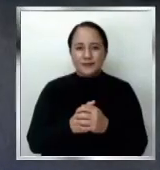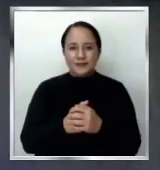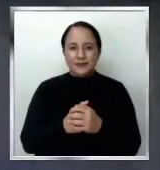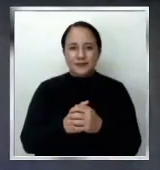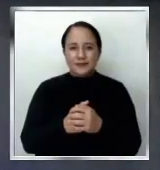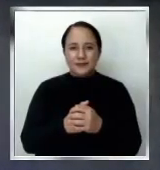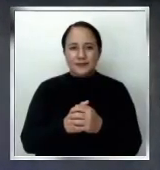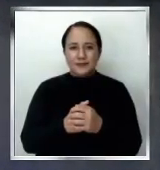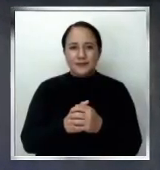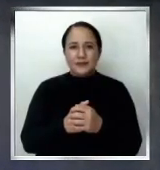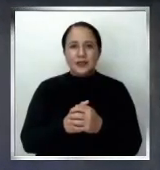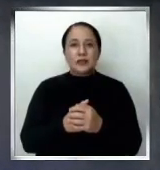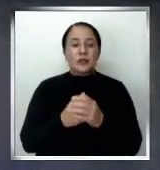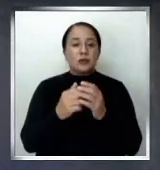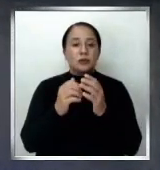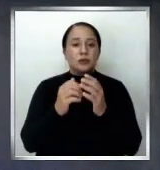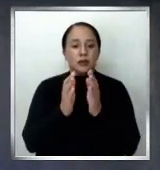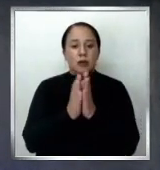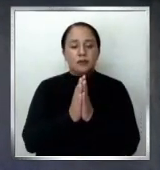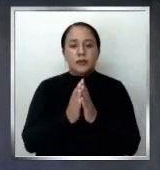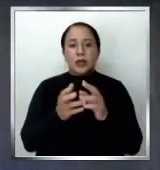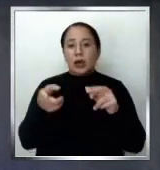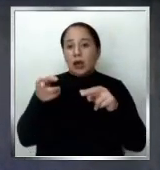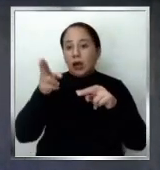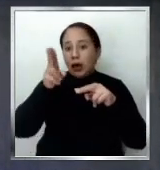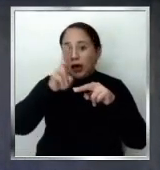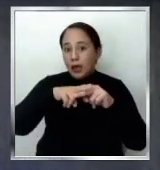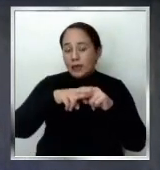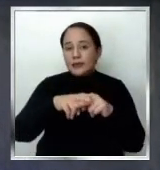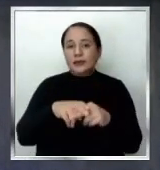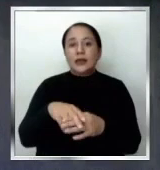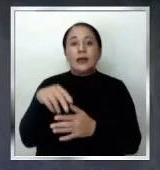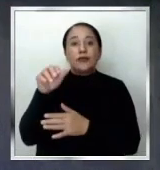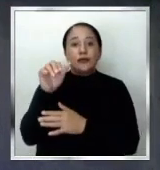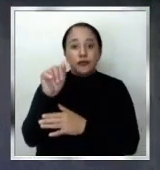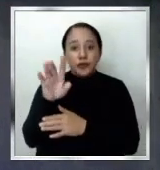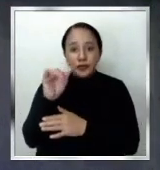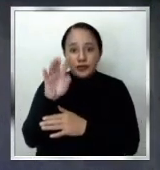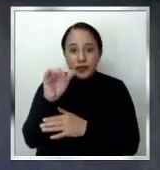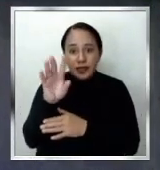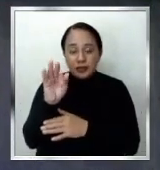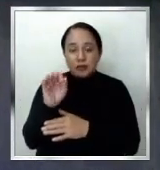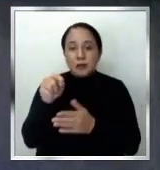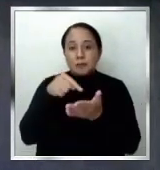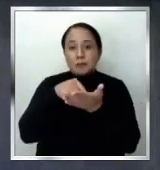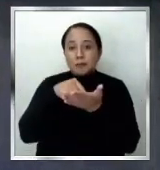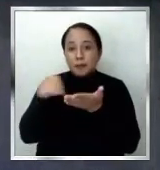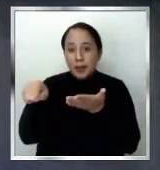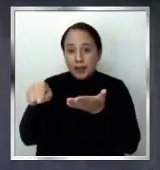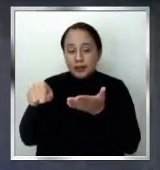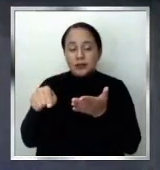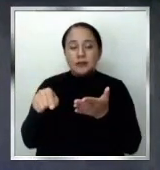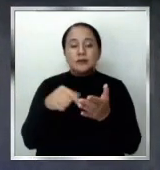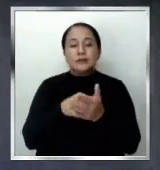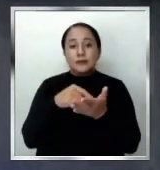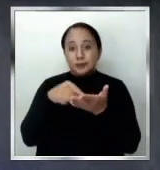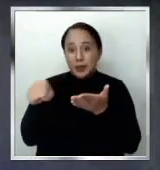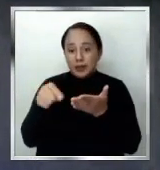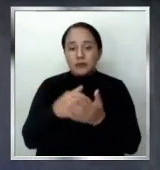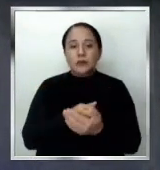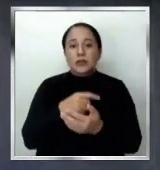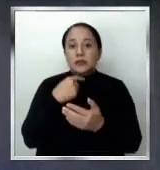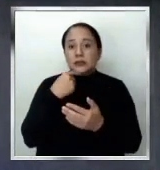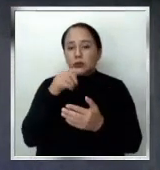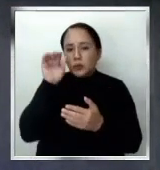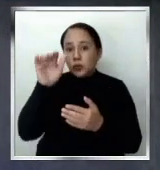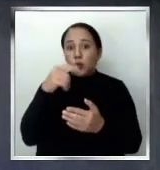Hinihirit na rin ng 15 pisong taas pasahe ang mga operator at driver ng Transport Network Vehicle Service o TNVS.